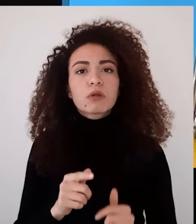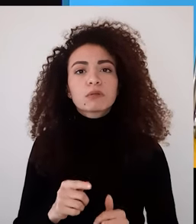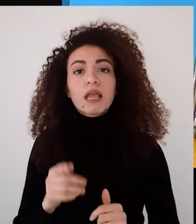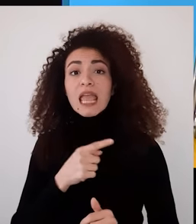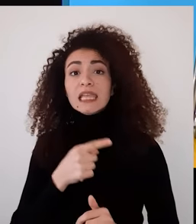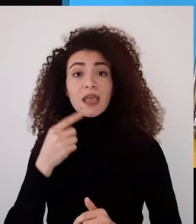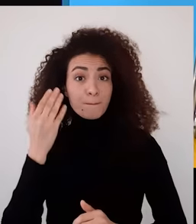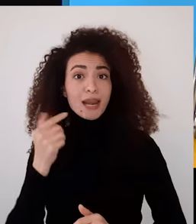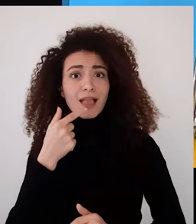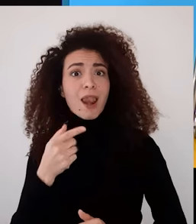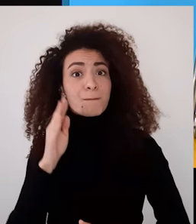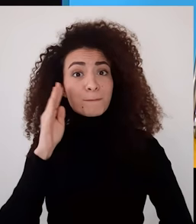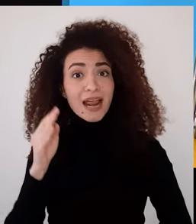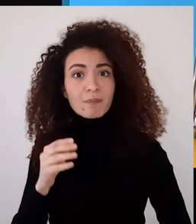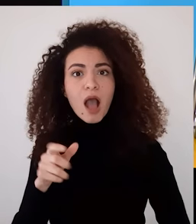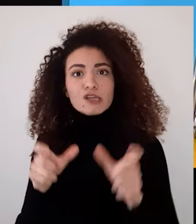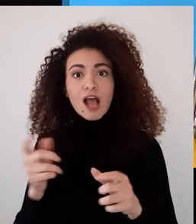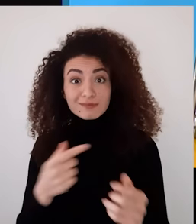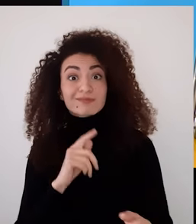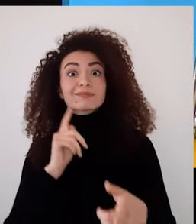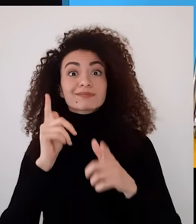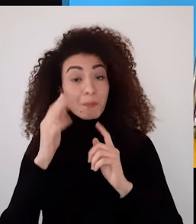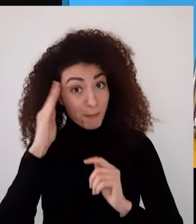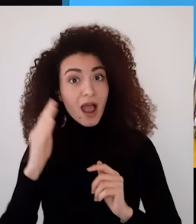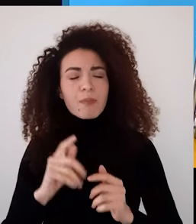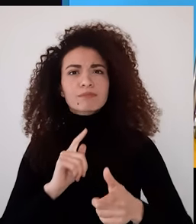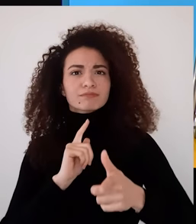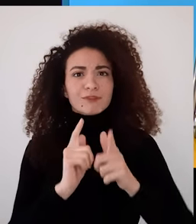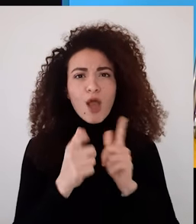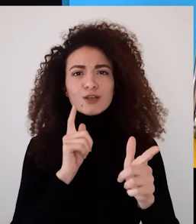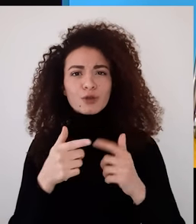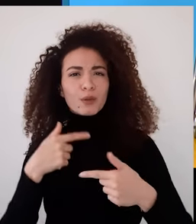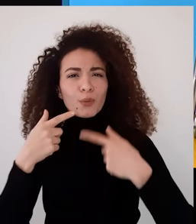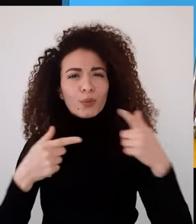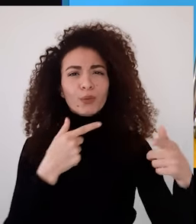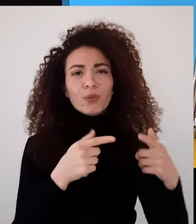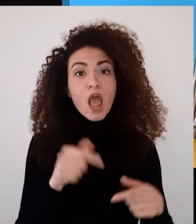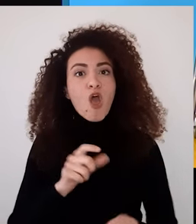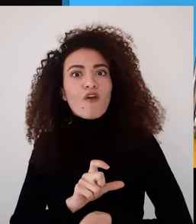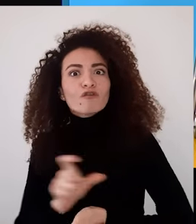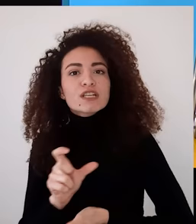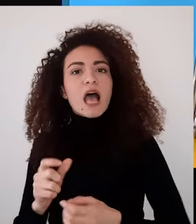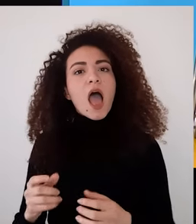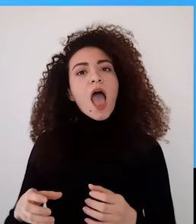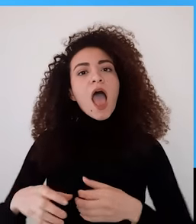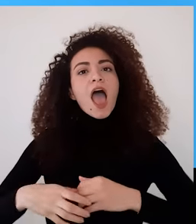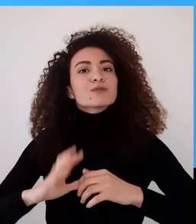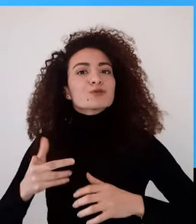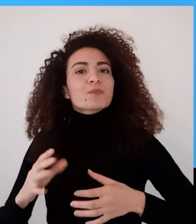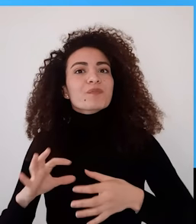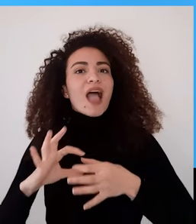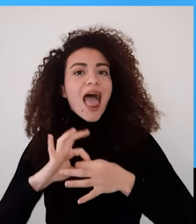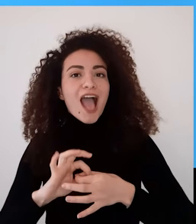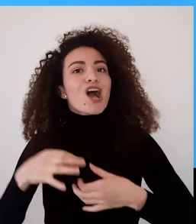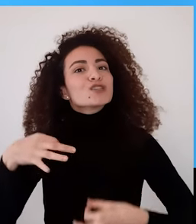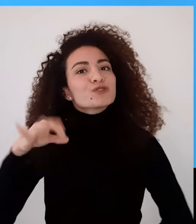كانت خطوة كتير صغيرة، بس ببعض الأحيان أصبح هالسلام فرصة لبداية حديث، وهالأحاديث أعطتها فرصة لبدء